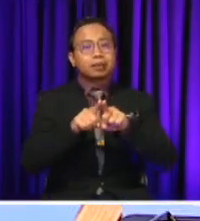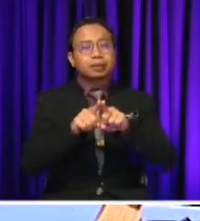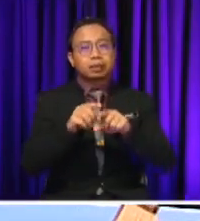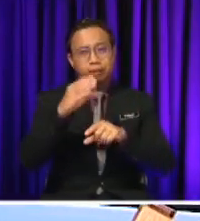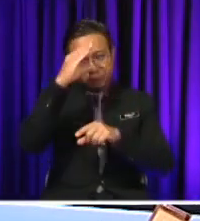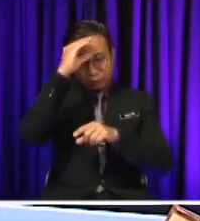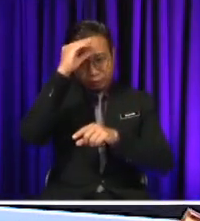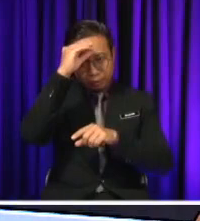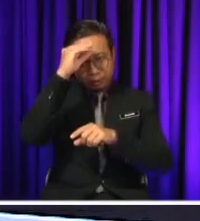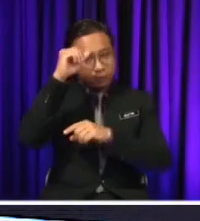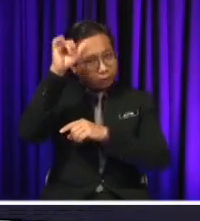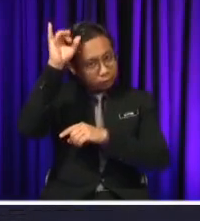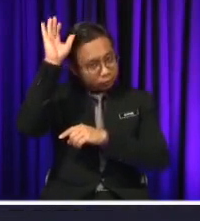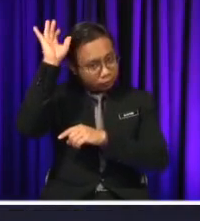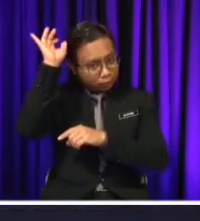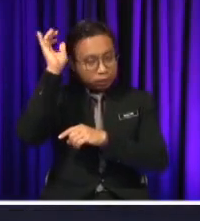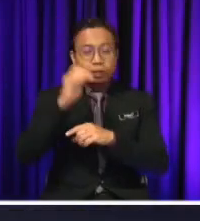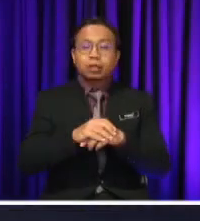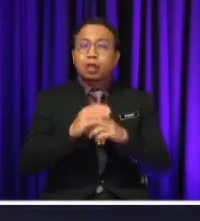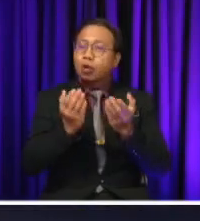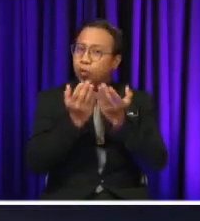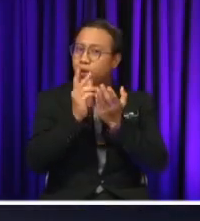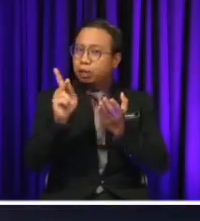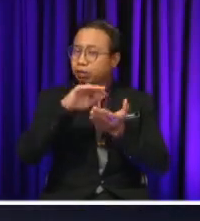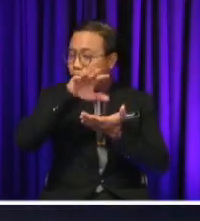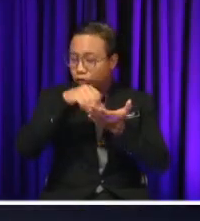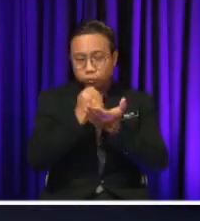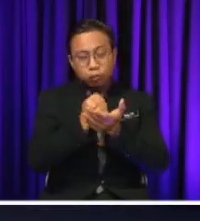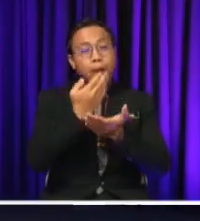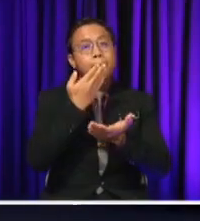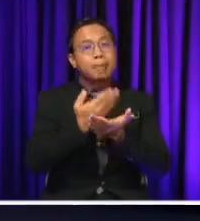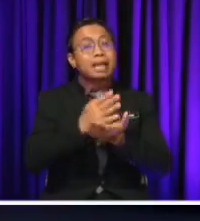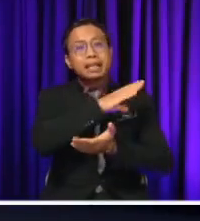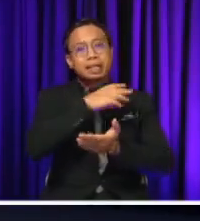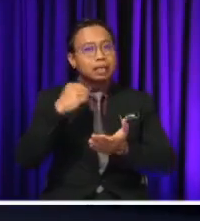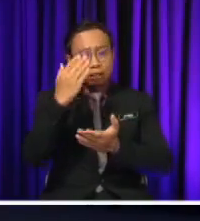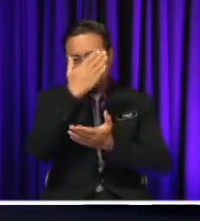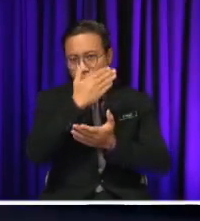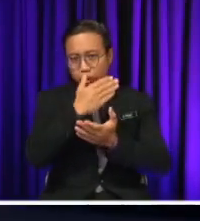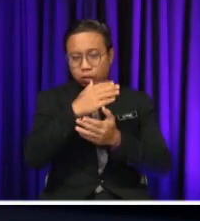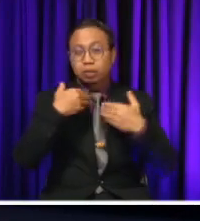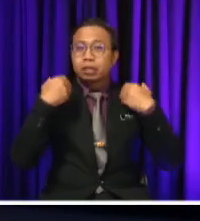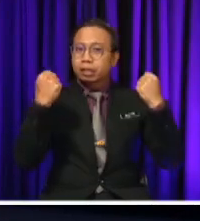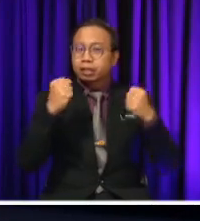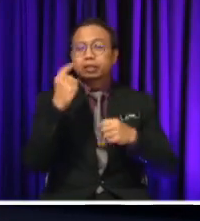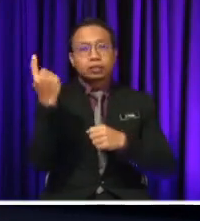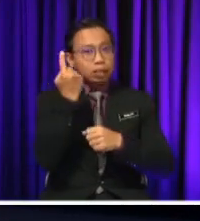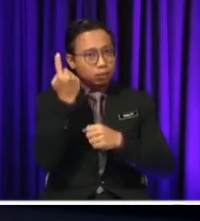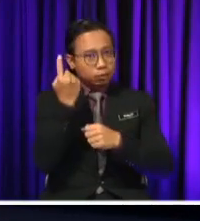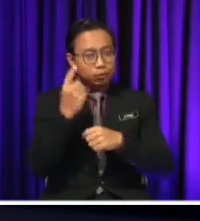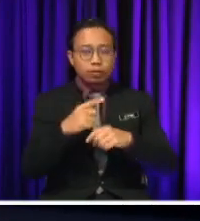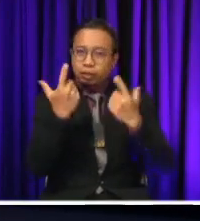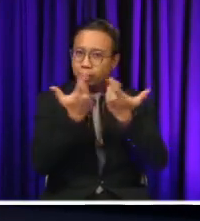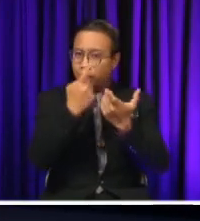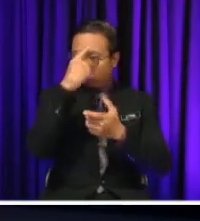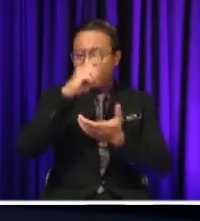Anda Irfan Doakan aku semalam keadaan yang baik dan serius selalu hari ini sebenarnya kita dalam kelas untuk